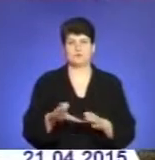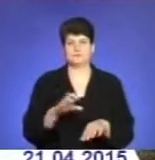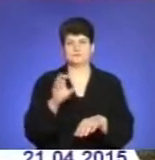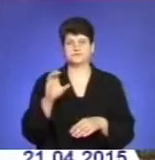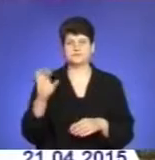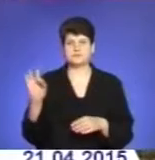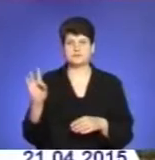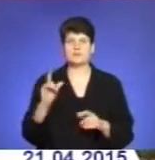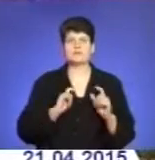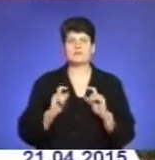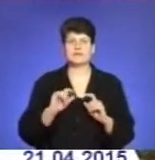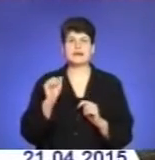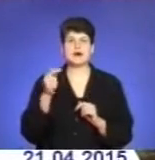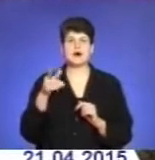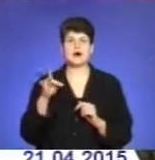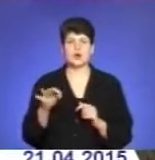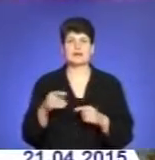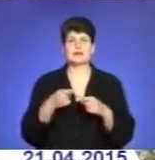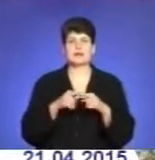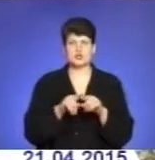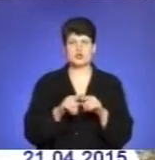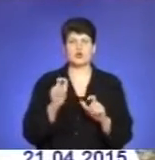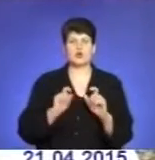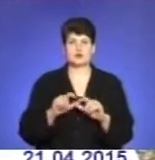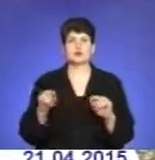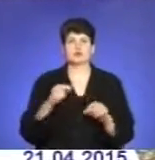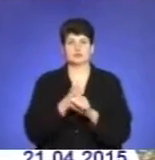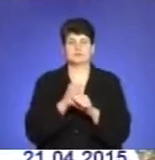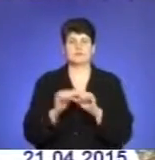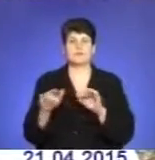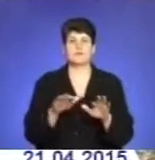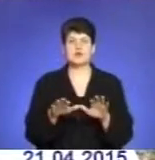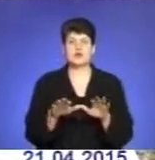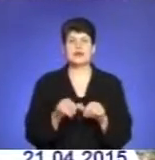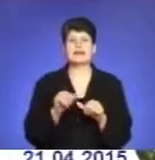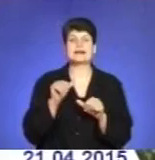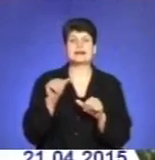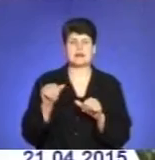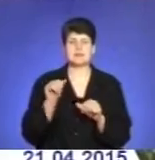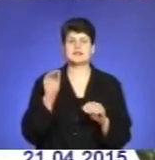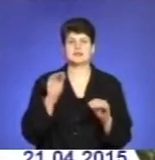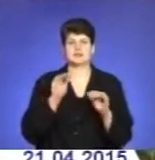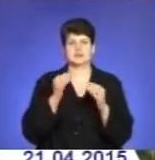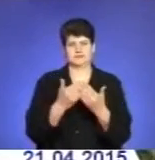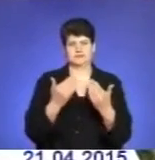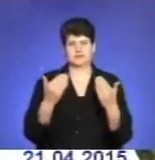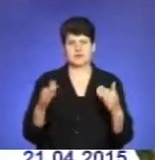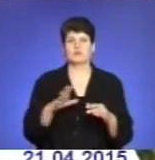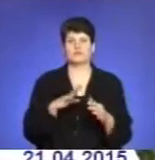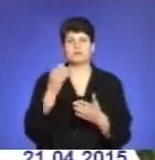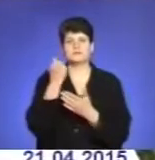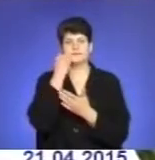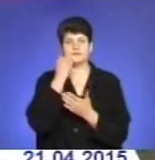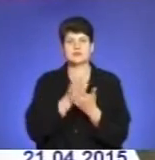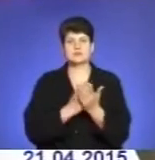Студенти Бережанського агротехнічного коледжу відтворили події останнього бою. Окрім сценічного дійства, відбулася панахида за